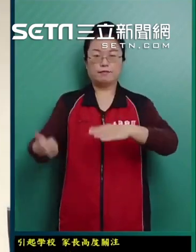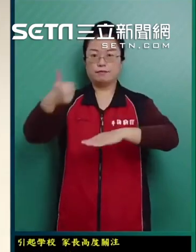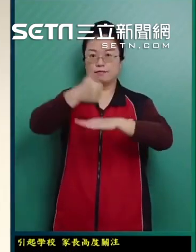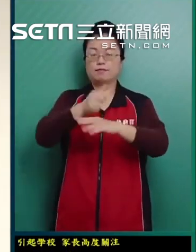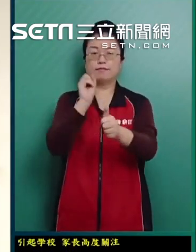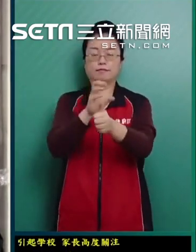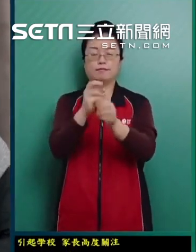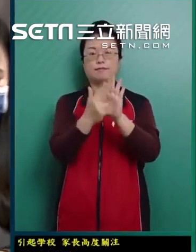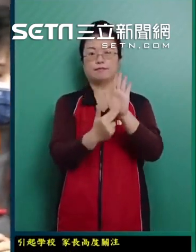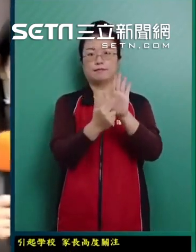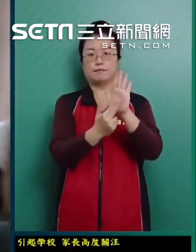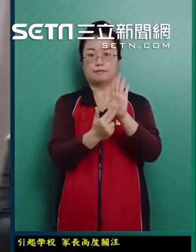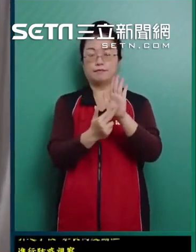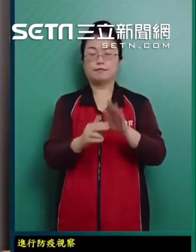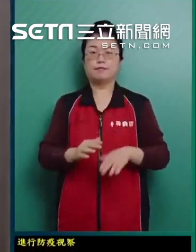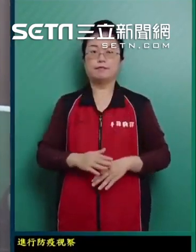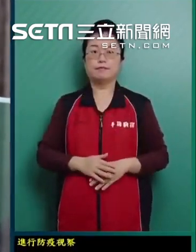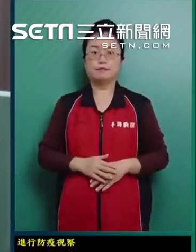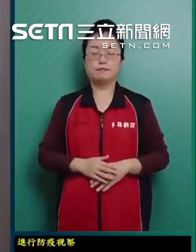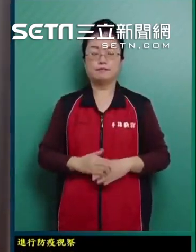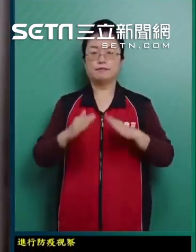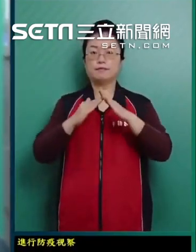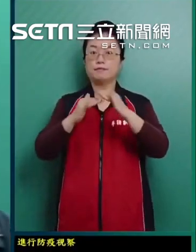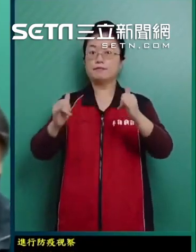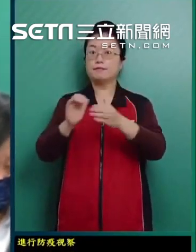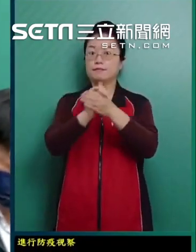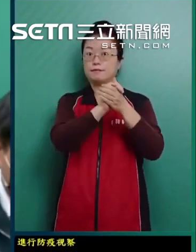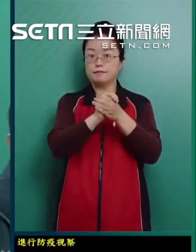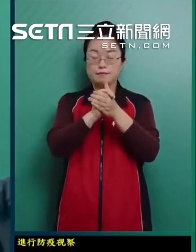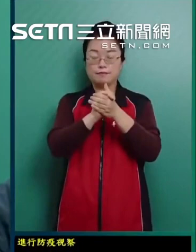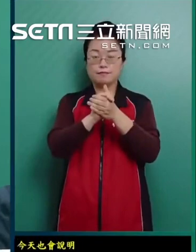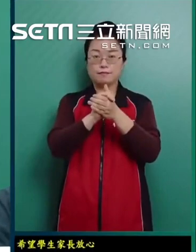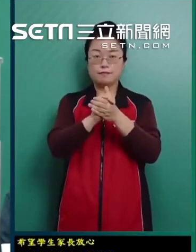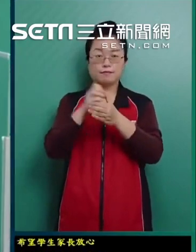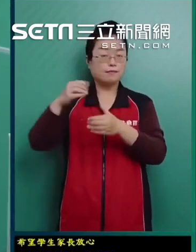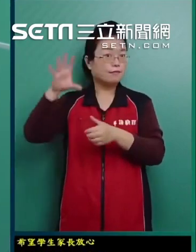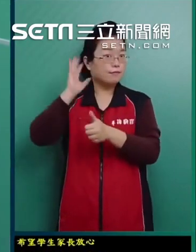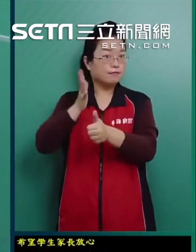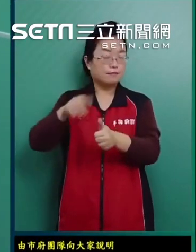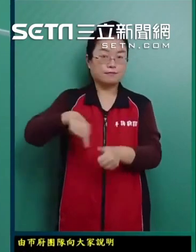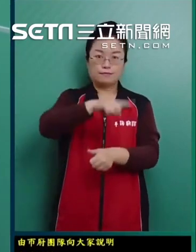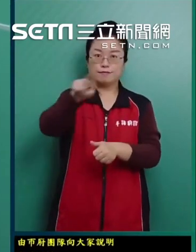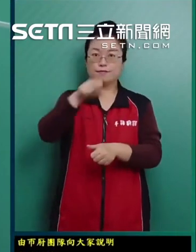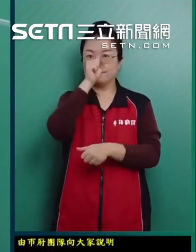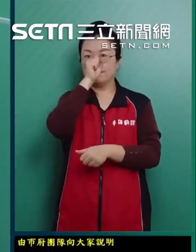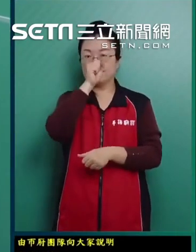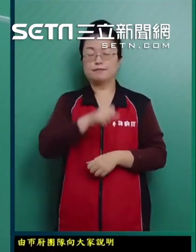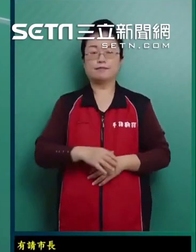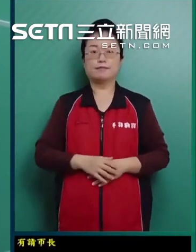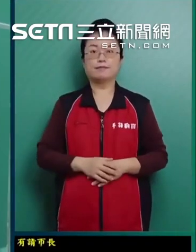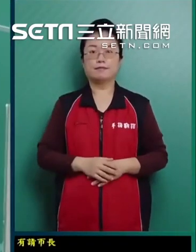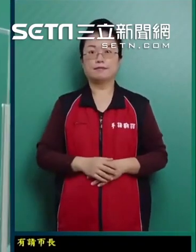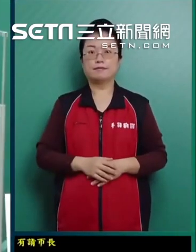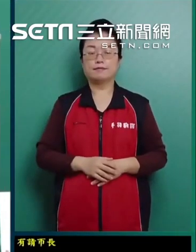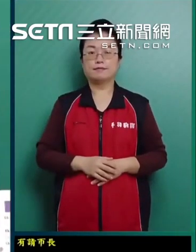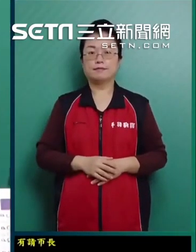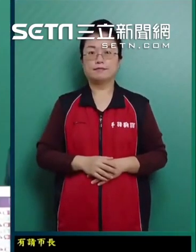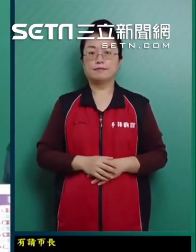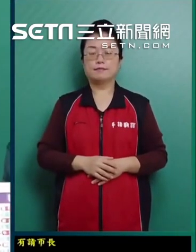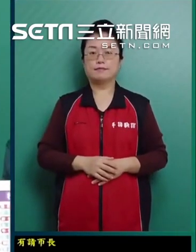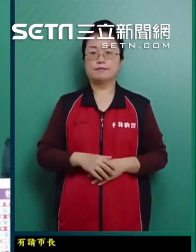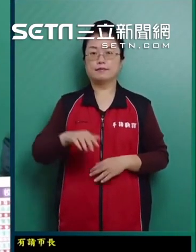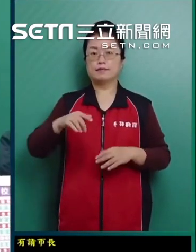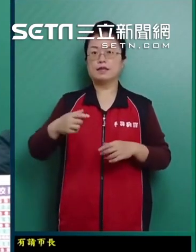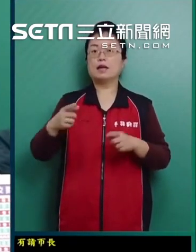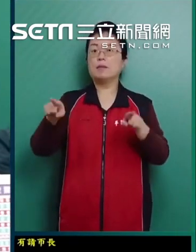先有请黄伟哲市长。 是各位市民朋友们、各位媒体先进大家好哈，我们会在这个跟往常下